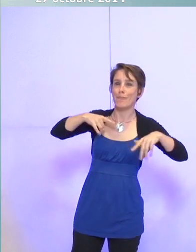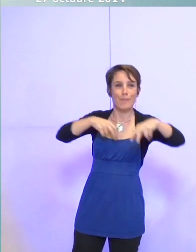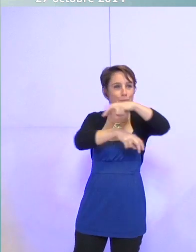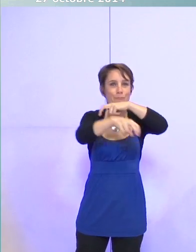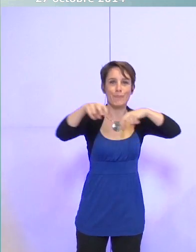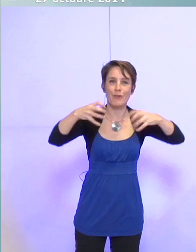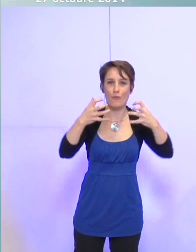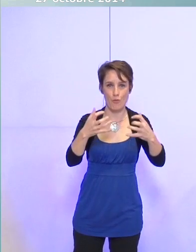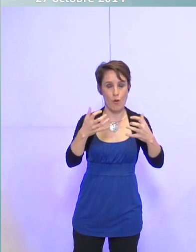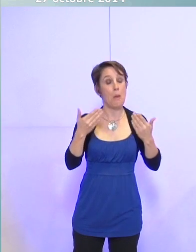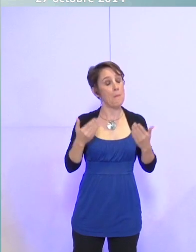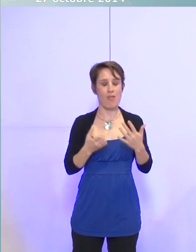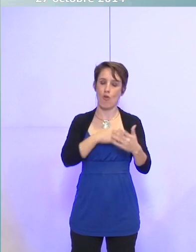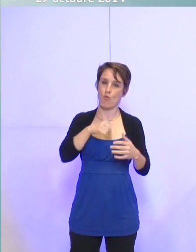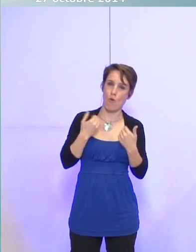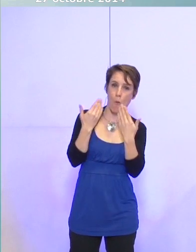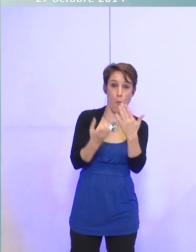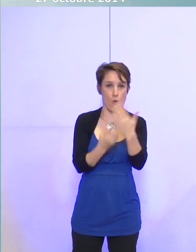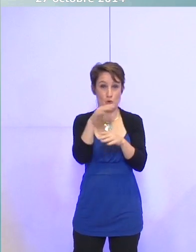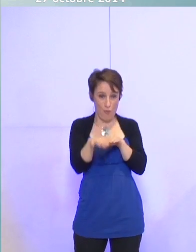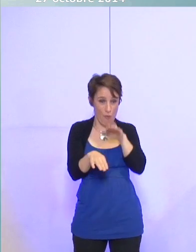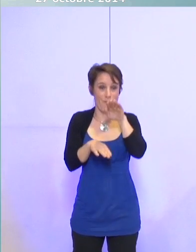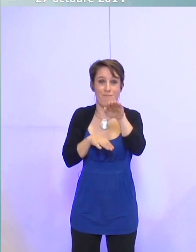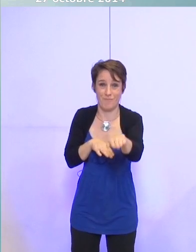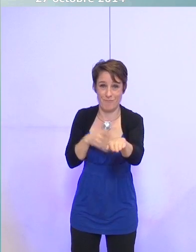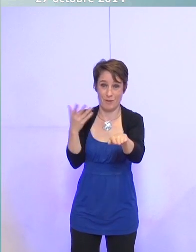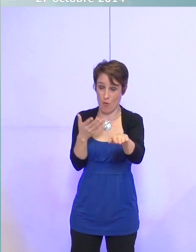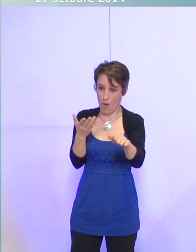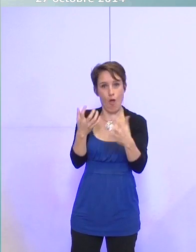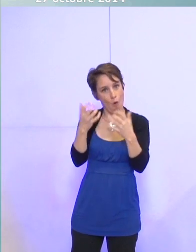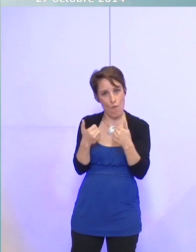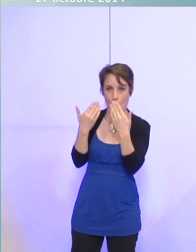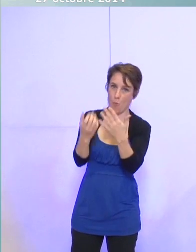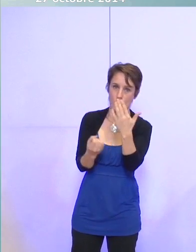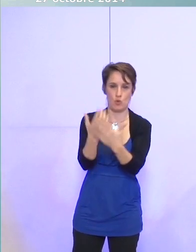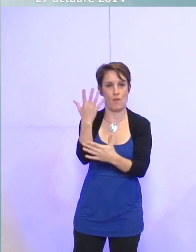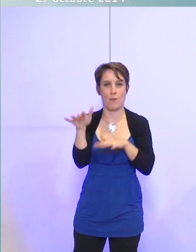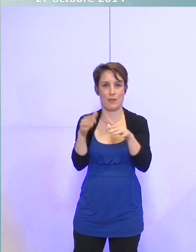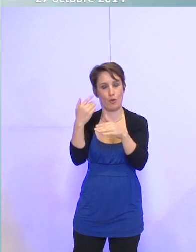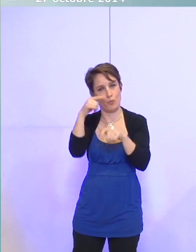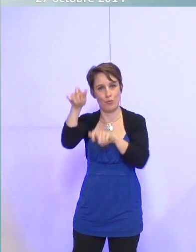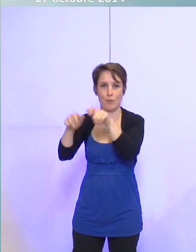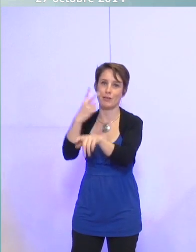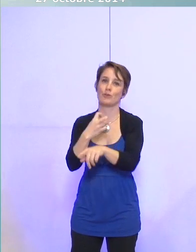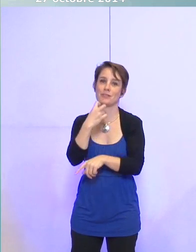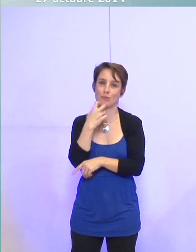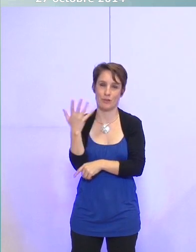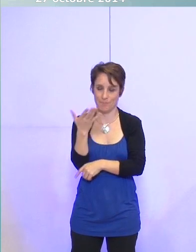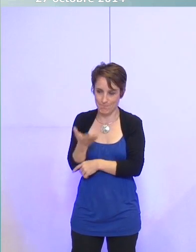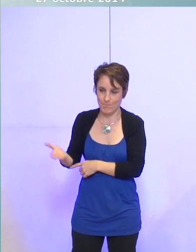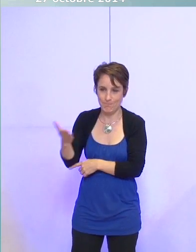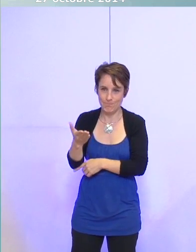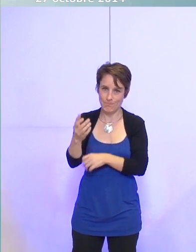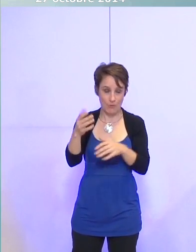nouvelle étape dans cette histoire de la ville pour tous, en offrant une nouvelle liberté aux habitants, celle de pouvoir investir et